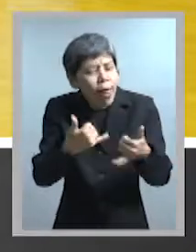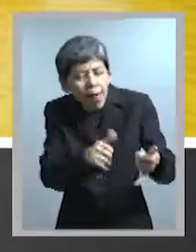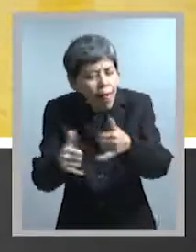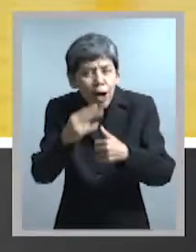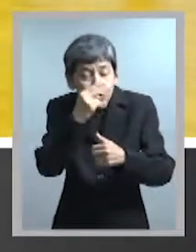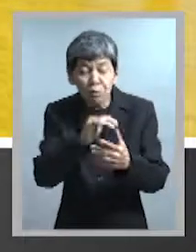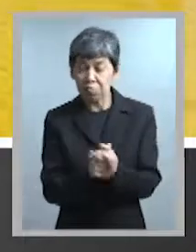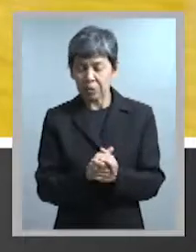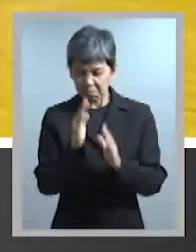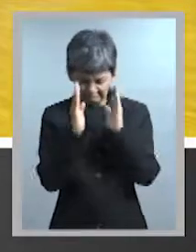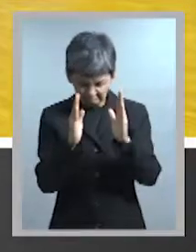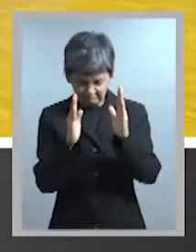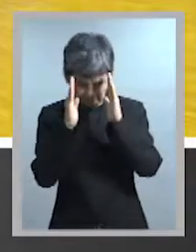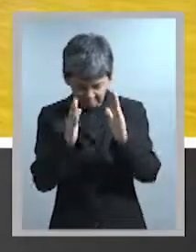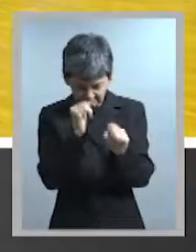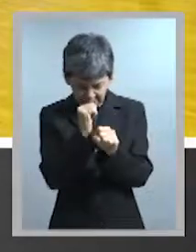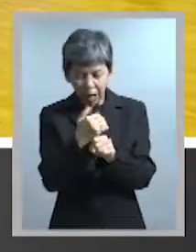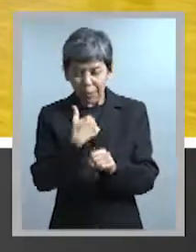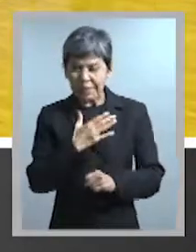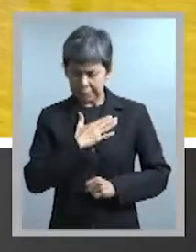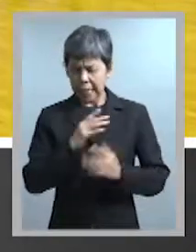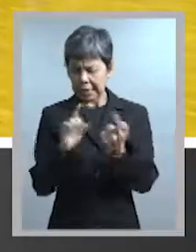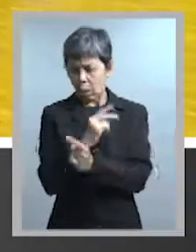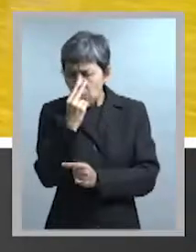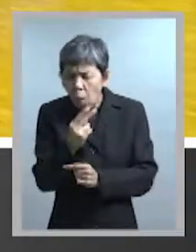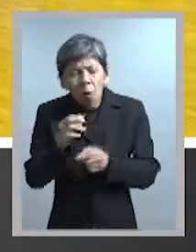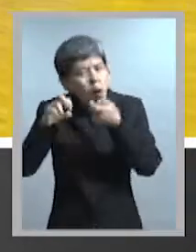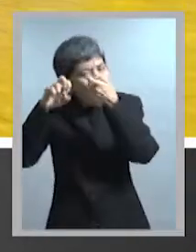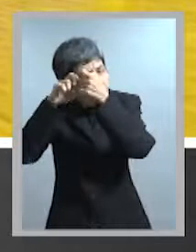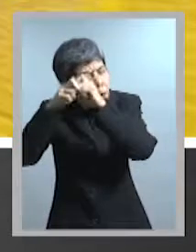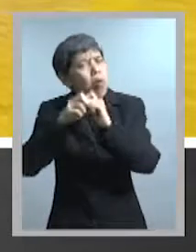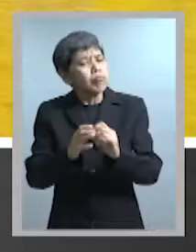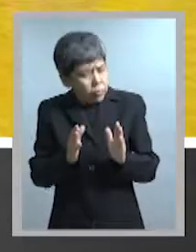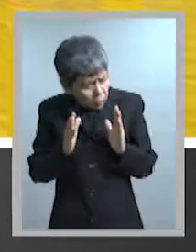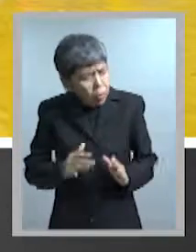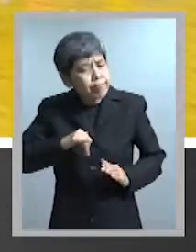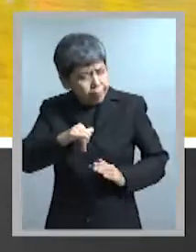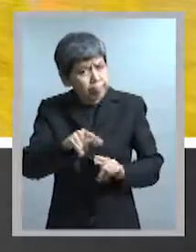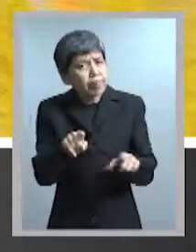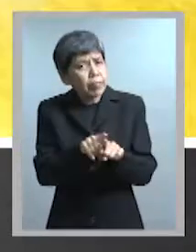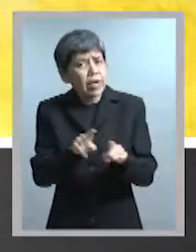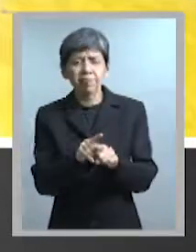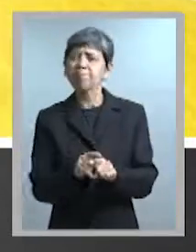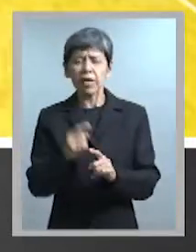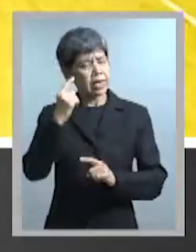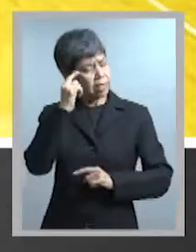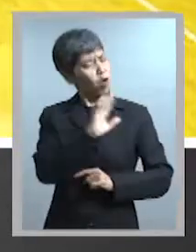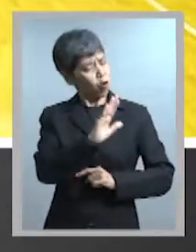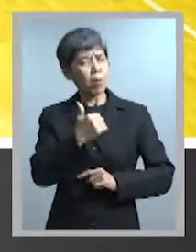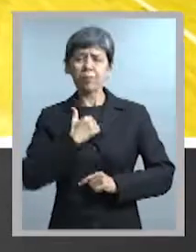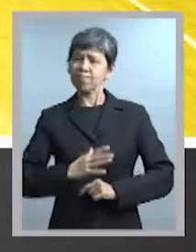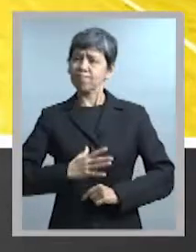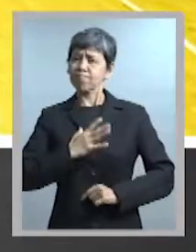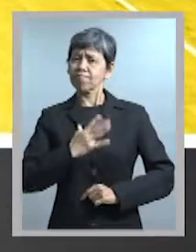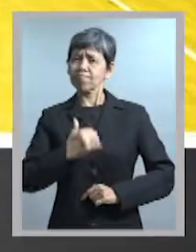ไปดูลีลาการเล่นนะแล้วความตั้งใจความมุ่งมั่นเพราะนั้นเราอยากให้สังคมเห็นว่าเด็กกลุ่มนี้เขาเป็นมนุษย์คนหนึ่งแหละที่เขามีความคิดของตัว